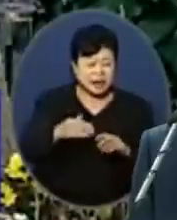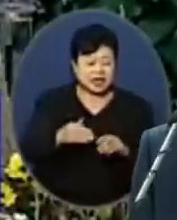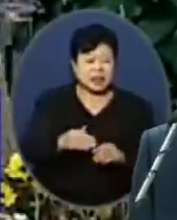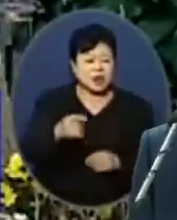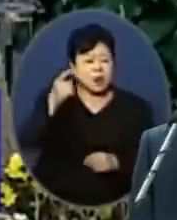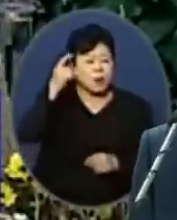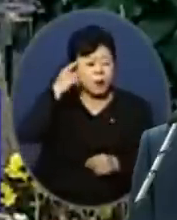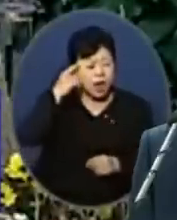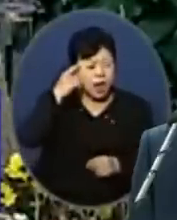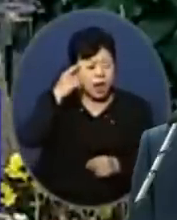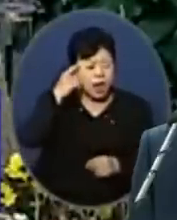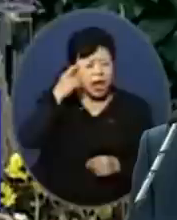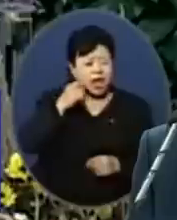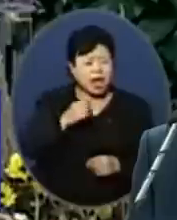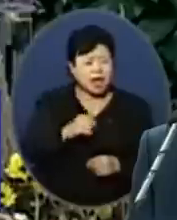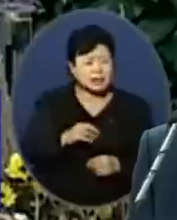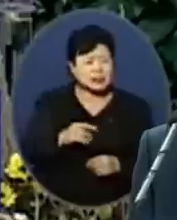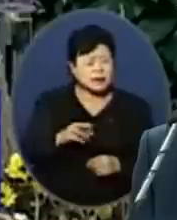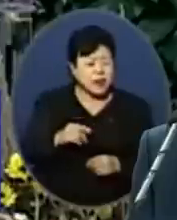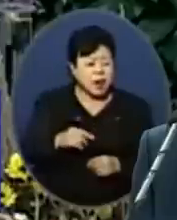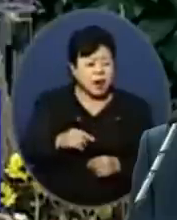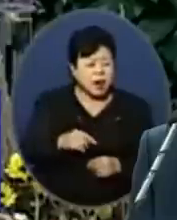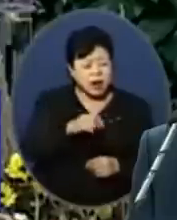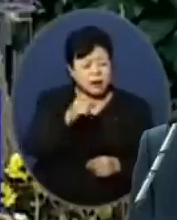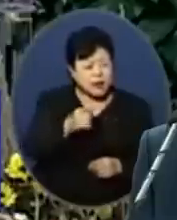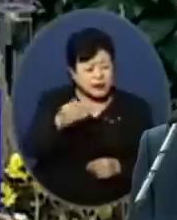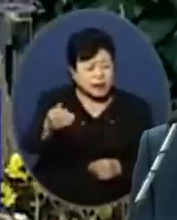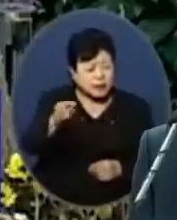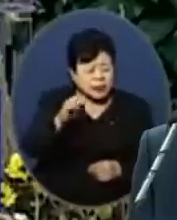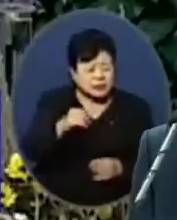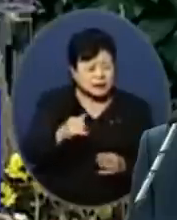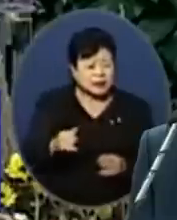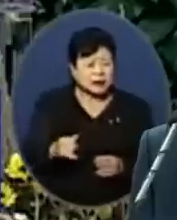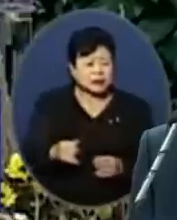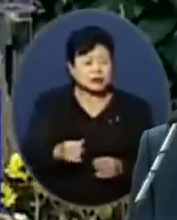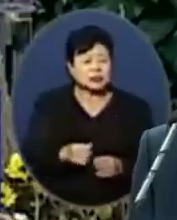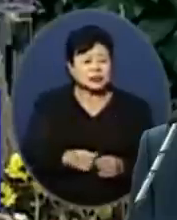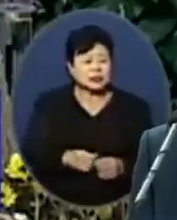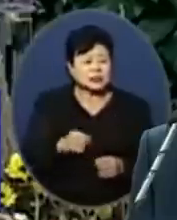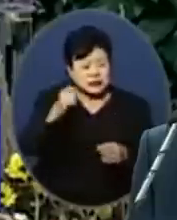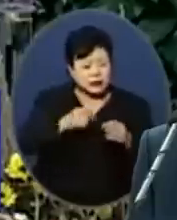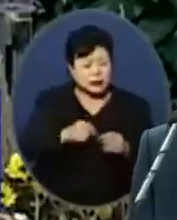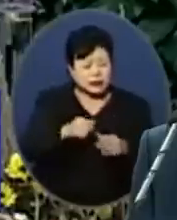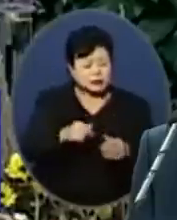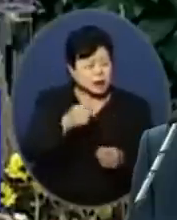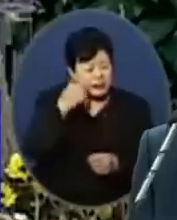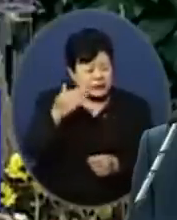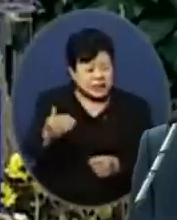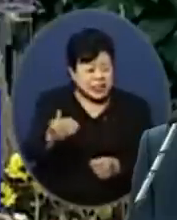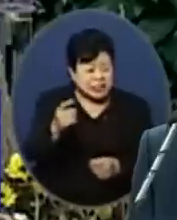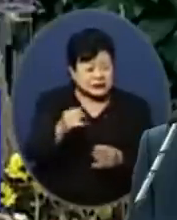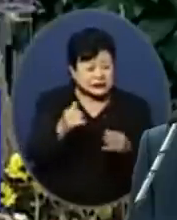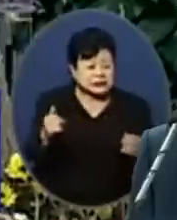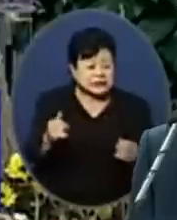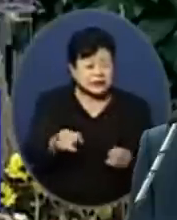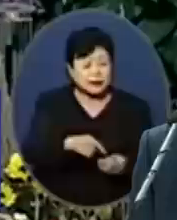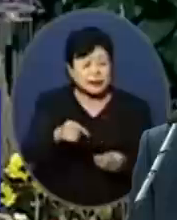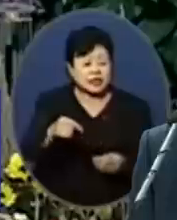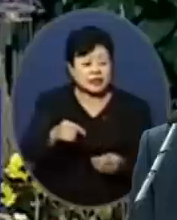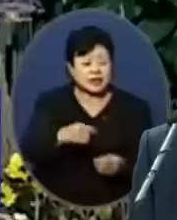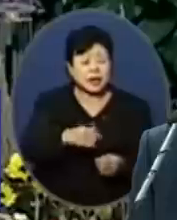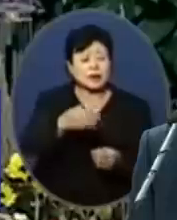나와 전열을 벌였느냐? 나는 블레셋 사람이 아니며 너희는 사울의 신복이 아니냐? 너희는 한 사람을 대가여